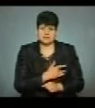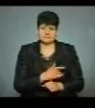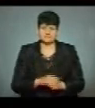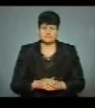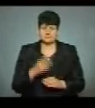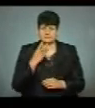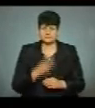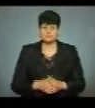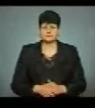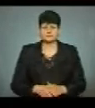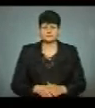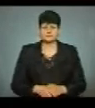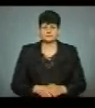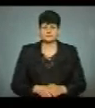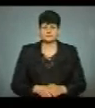серцево-легеневу реанімацію.